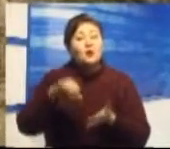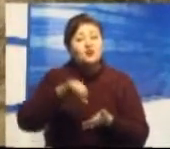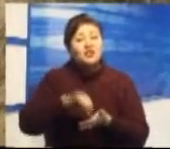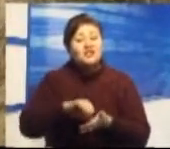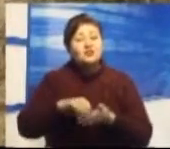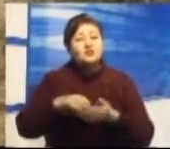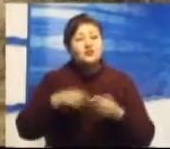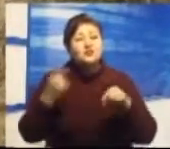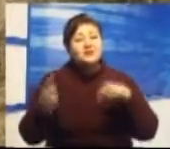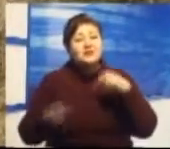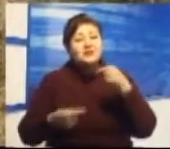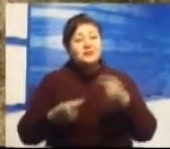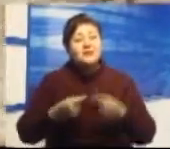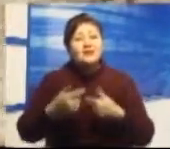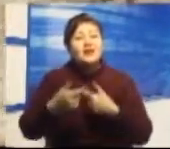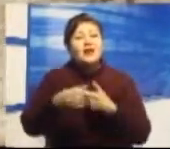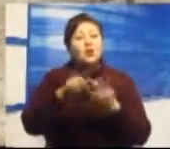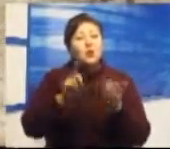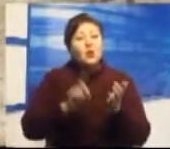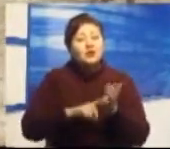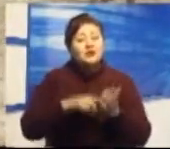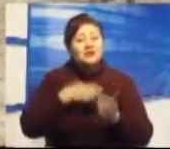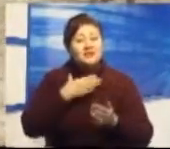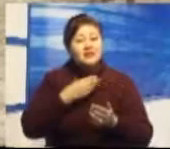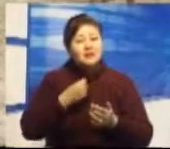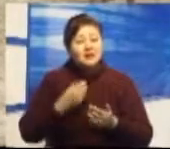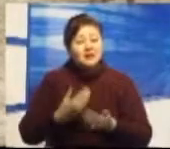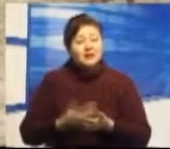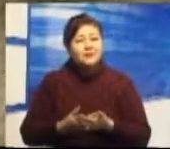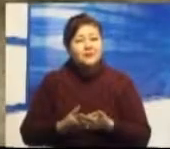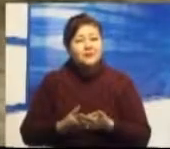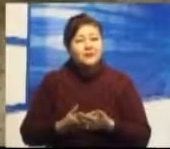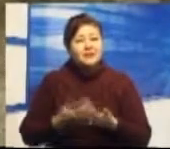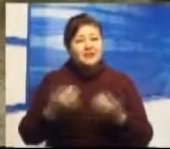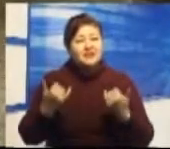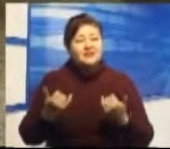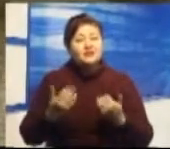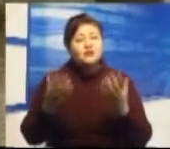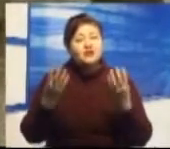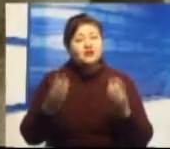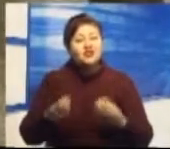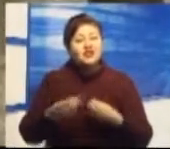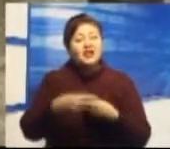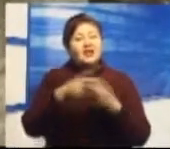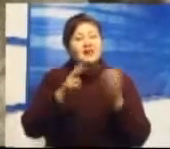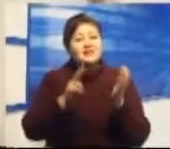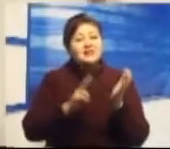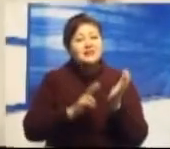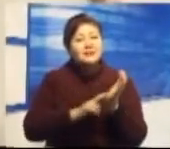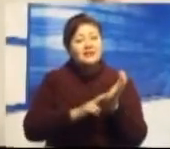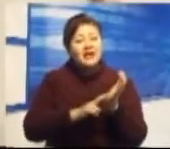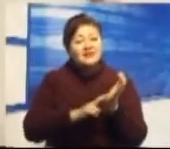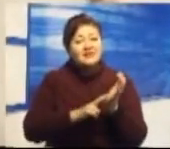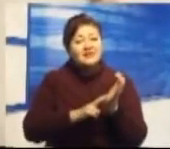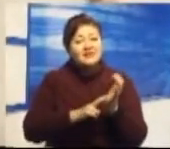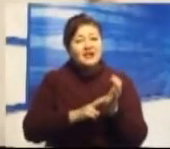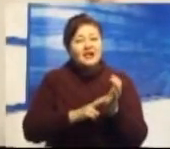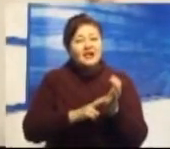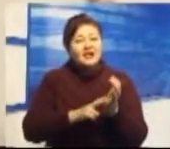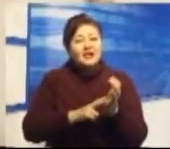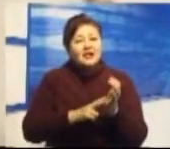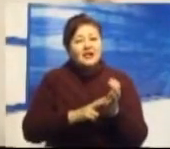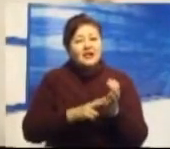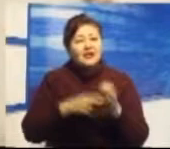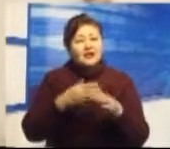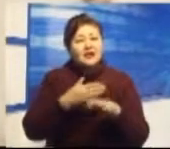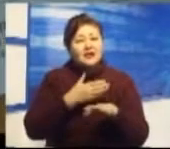шаруашылық бизнесін дамытуға оң ықпал етуі тиіс. Бүгінде құрамында 17 несие серіктестігі жұмыс істейтін қаржы